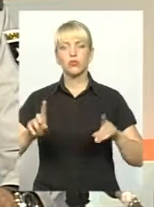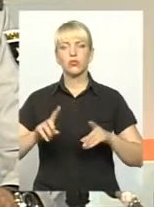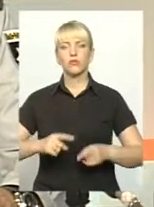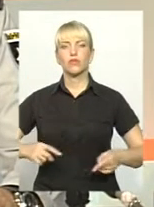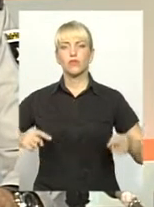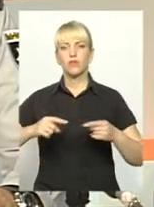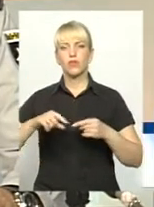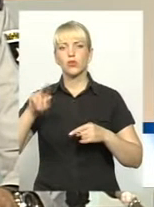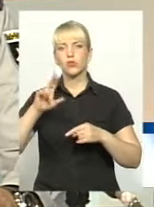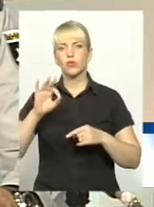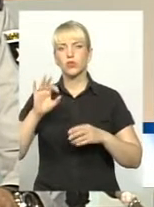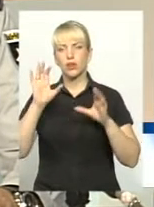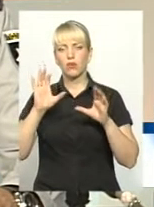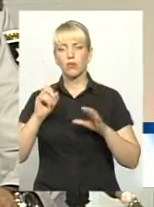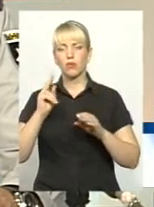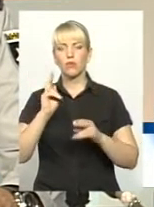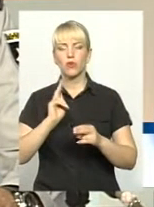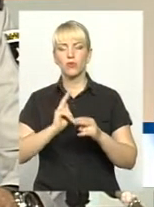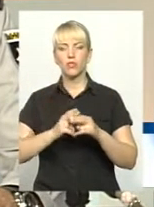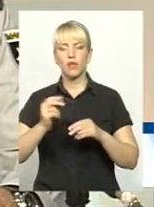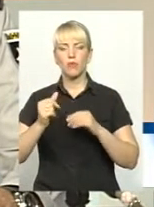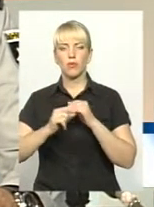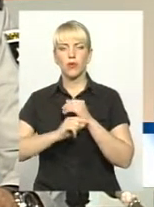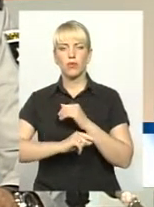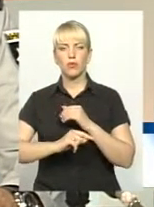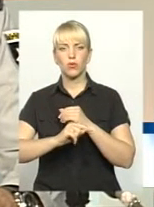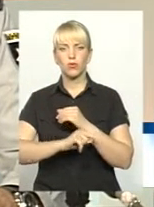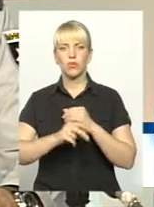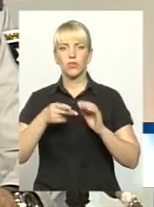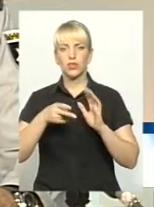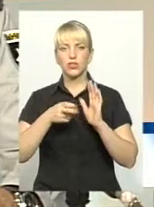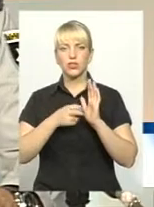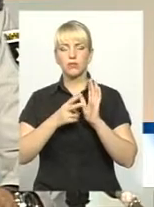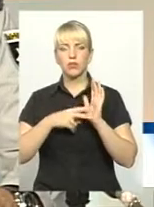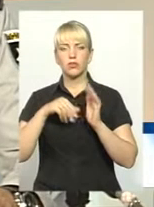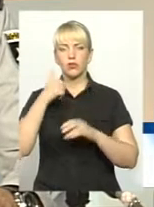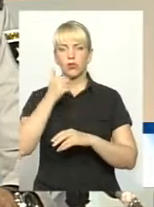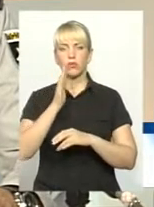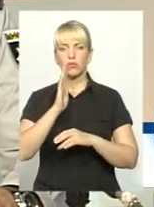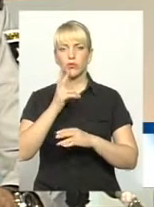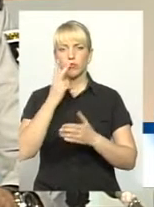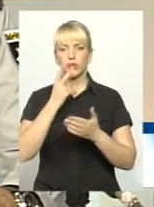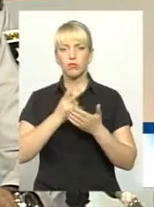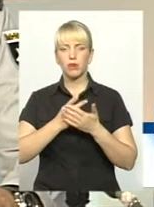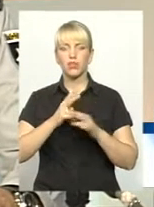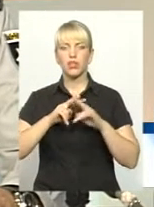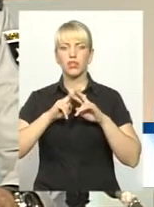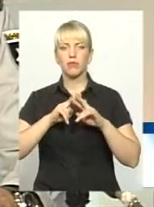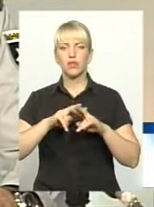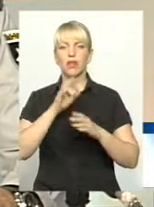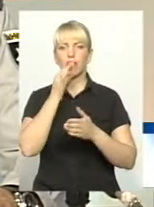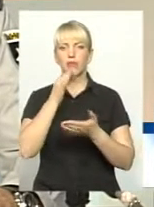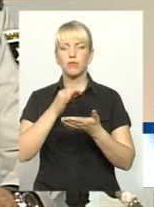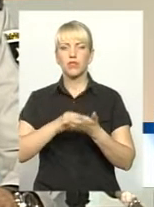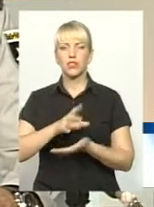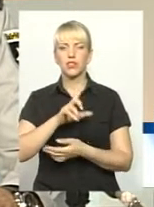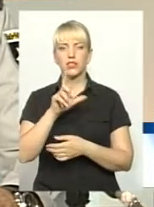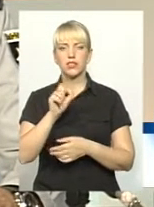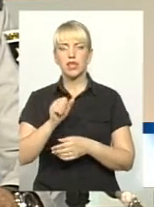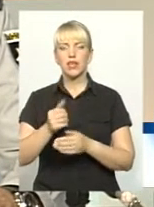про запобігання корупції, з 2017 року буде передбачена кримінальна відповідальність за завідомо неправдиві дані,